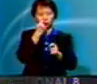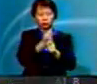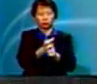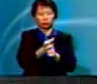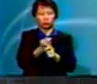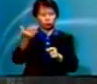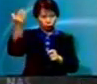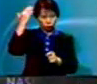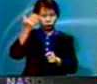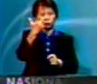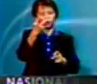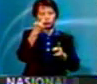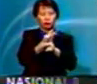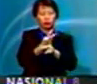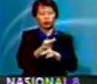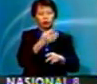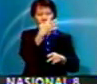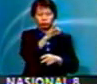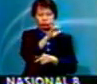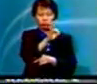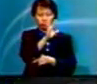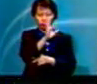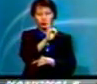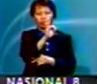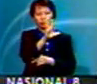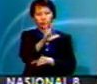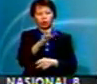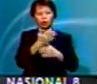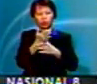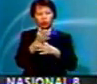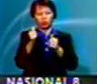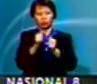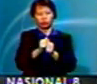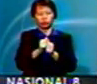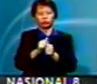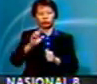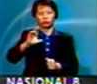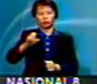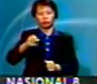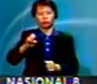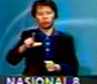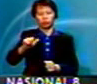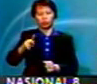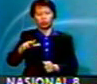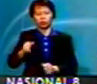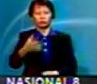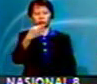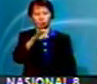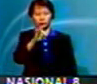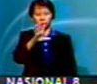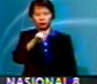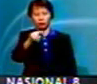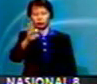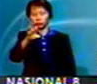Keselamatan PBB sebanyak 3 kali, iaitu pada 1965, berkongsi kerusi dengan Czechoslovakia bagi penggal 1989 hingga